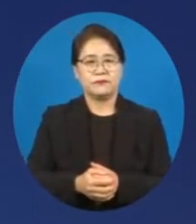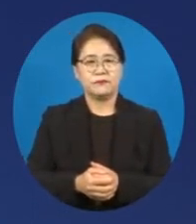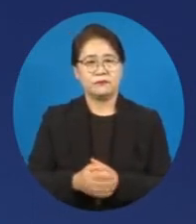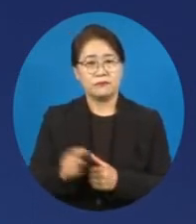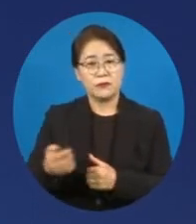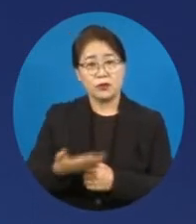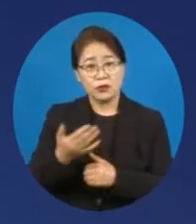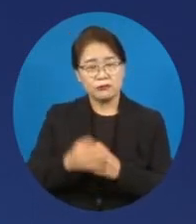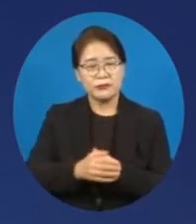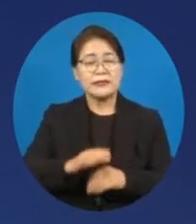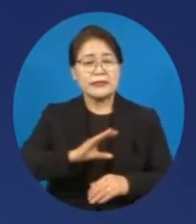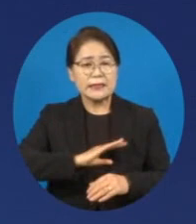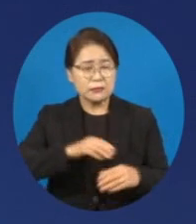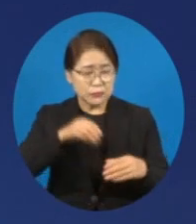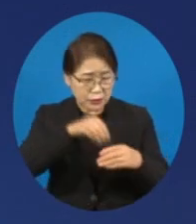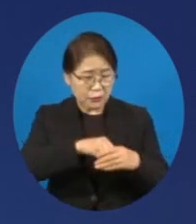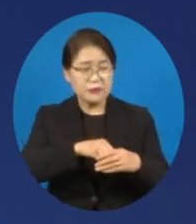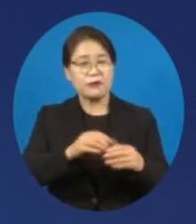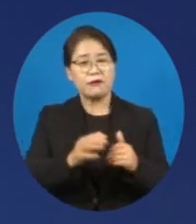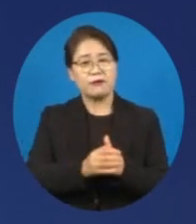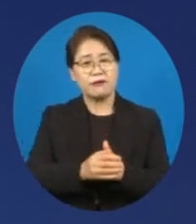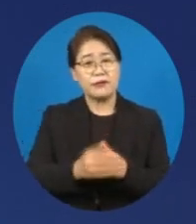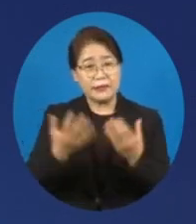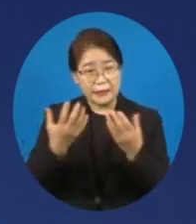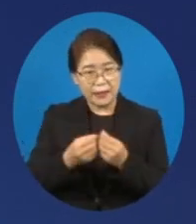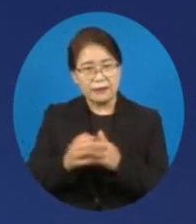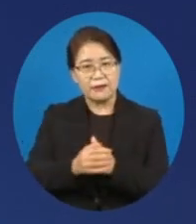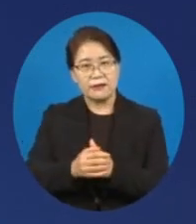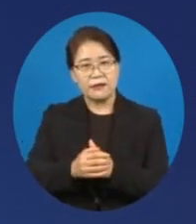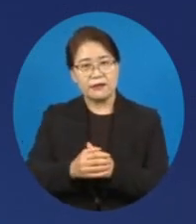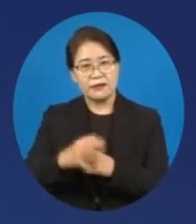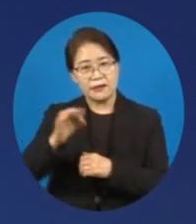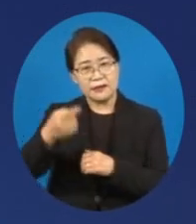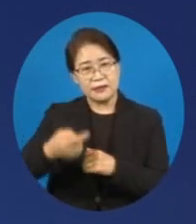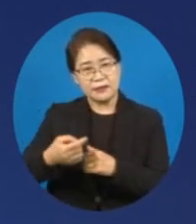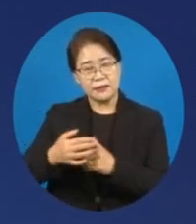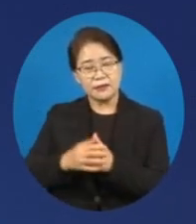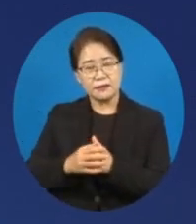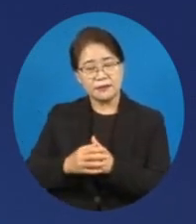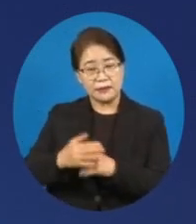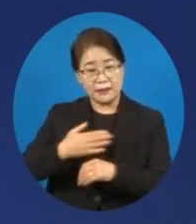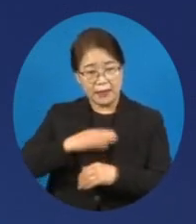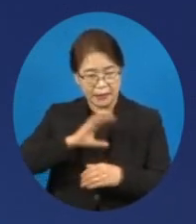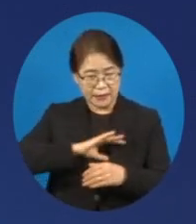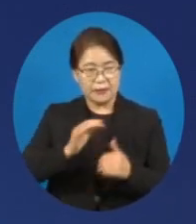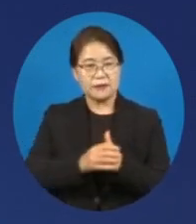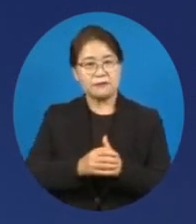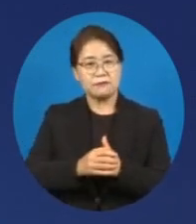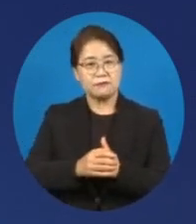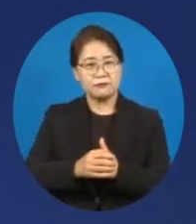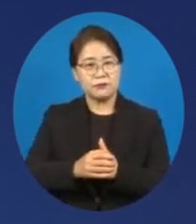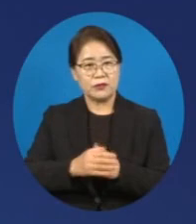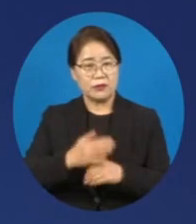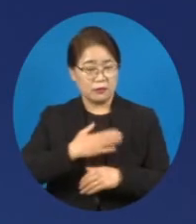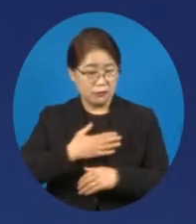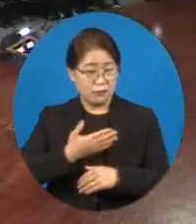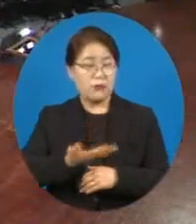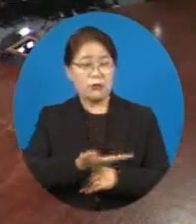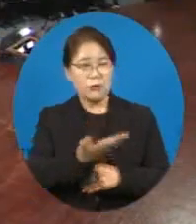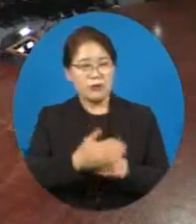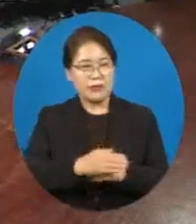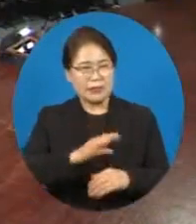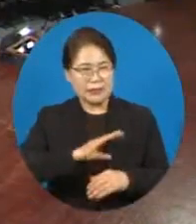여러분 이름을 넣어서 한번 해보면 어떨까요 예를 들면 은호에게 평강이 있을지어다 다 같이 시작으로에게